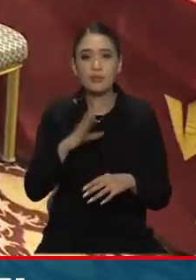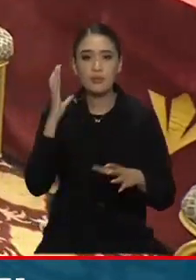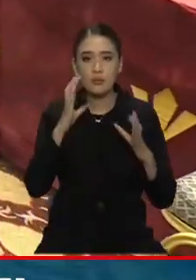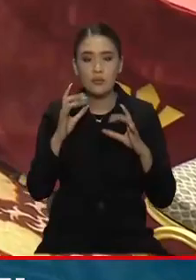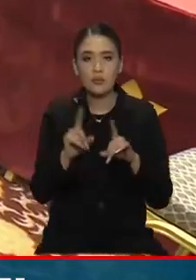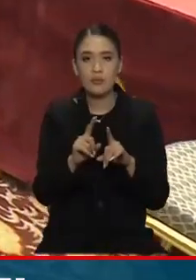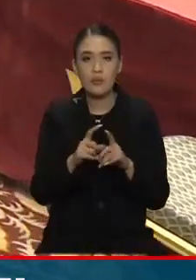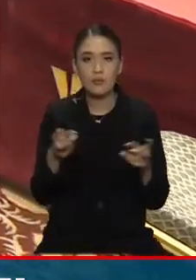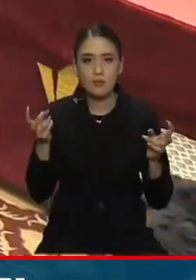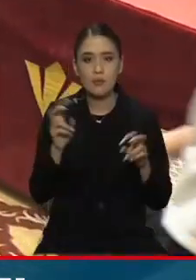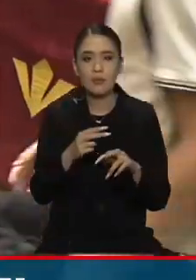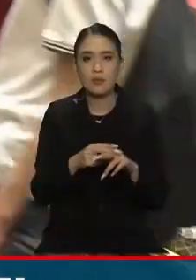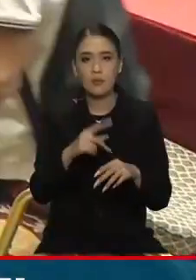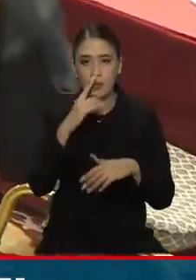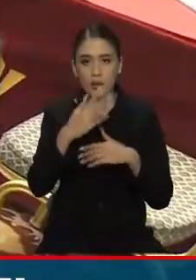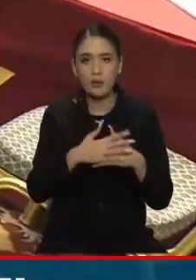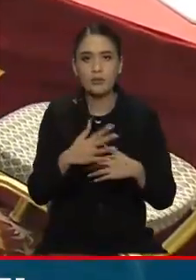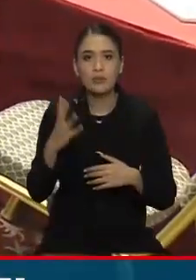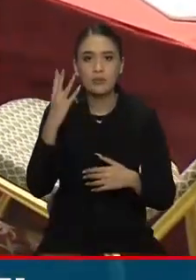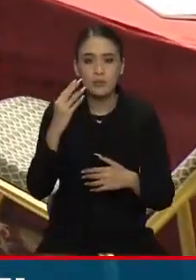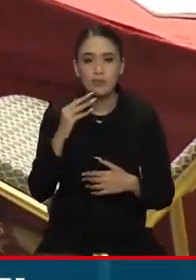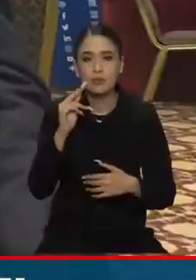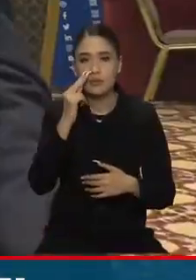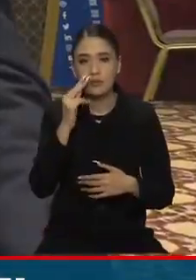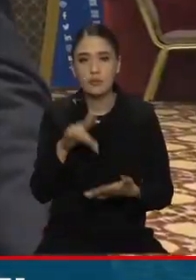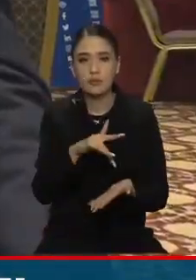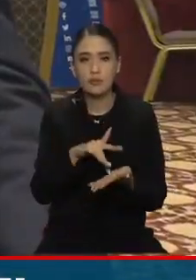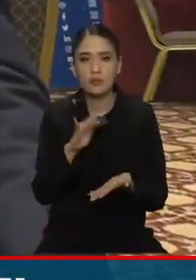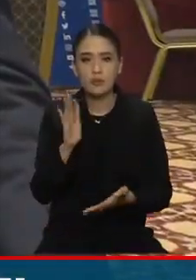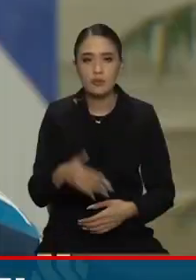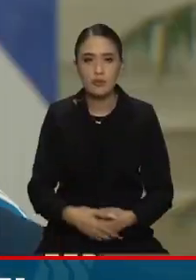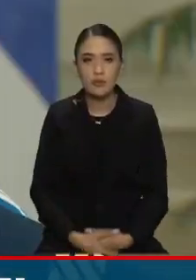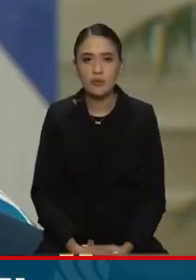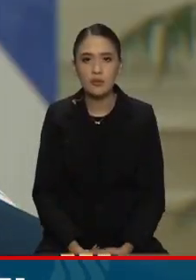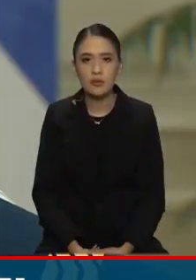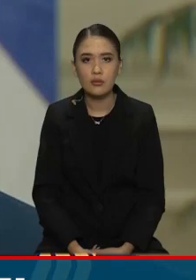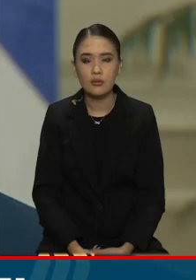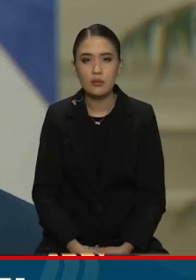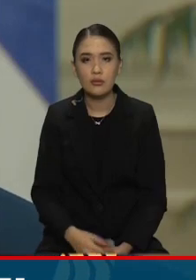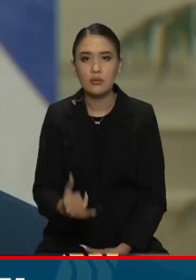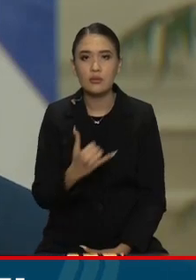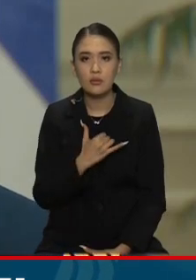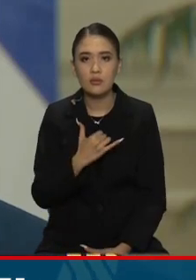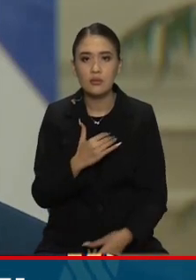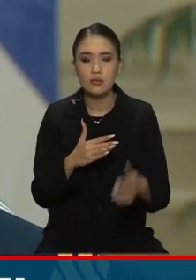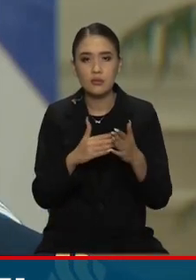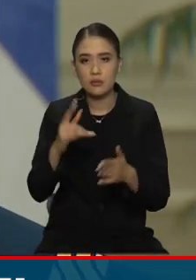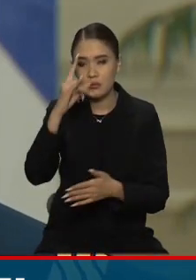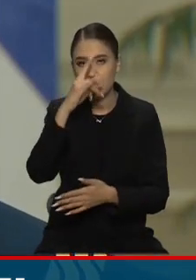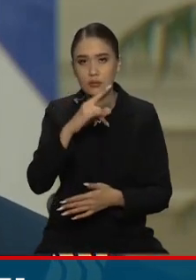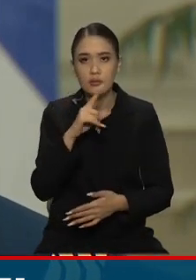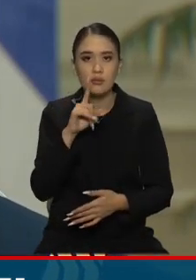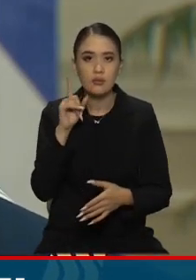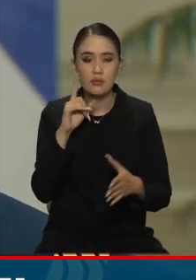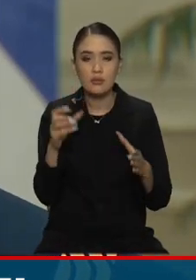Білім көрмесі алдағы күндері Алматы мен Шымкент қалаларында өтеді. Біздің негізгі мақсат Қазақстанның